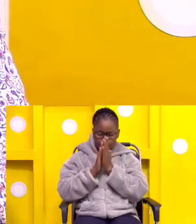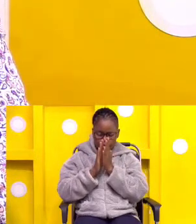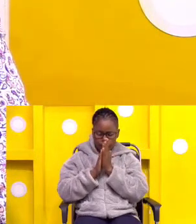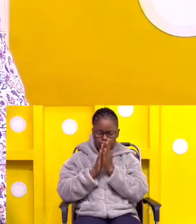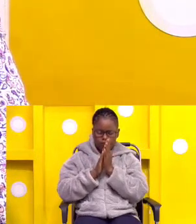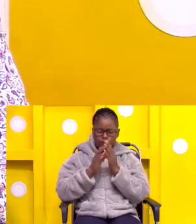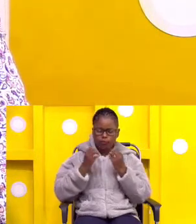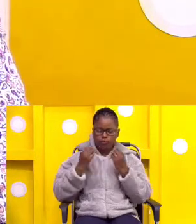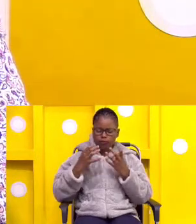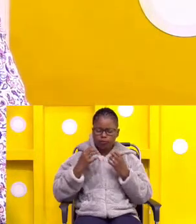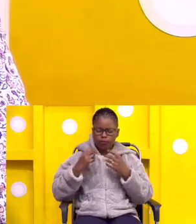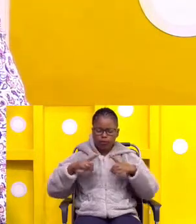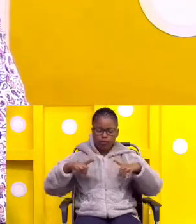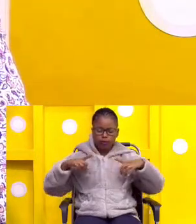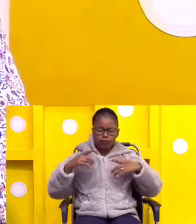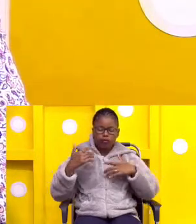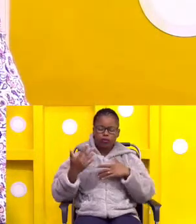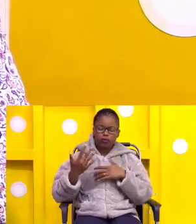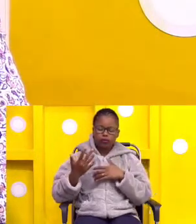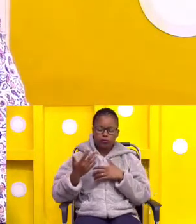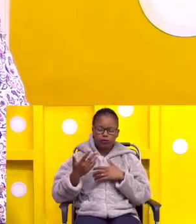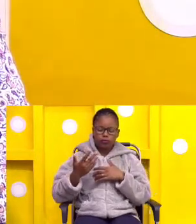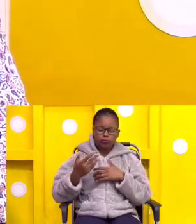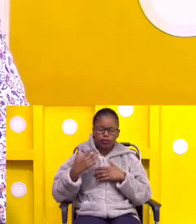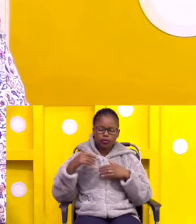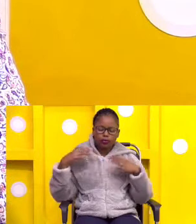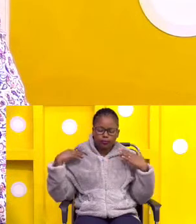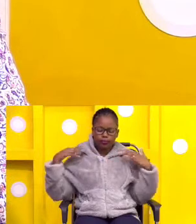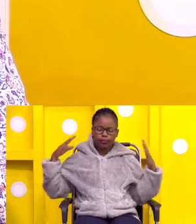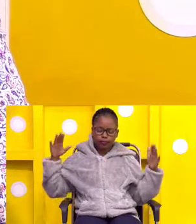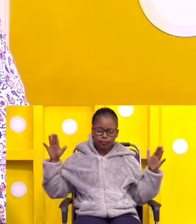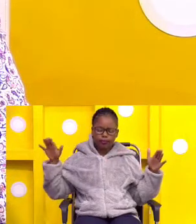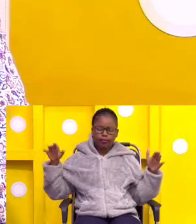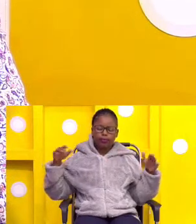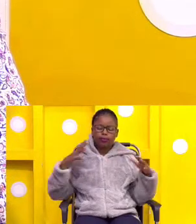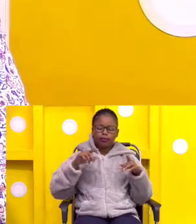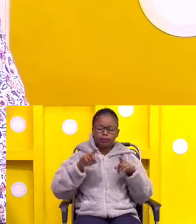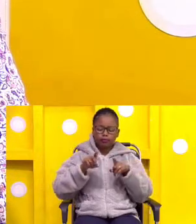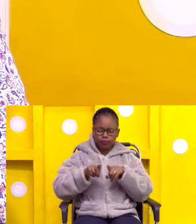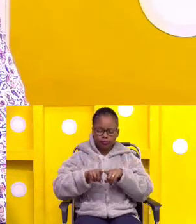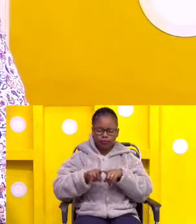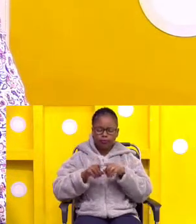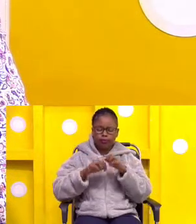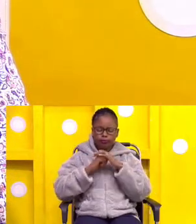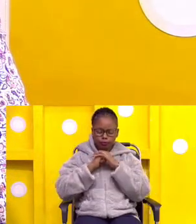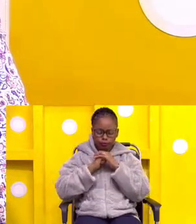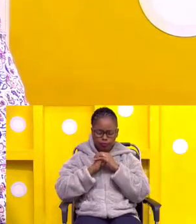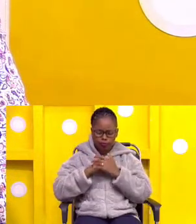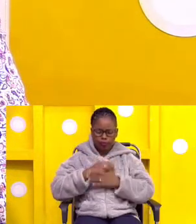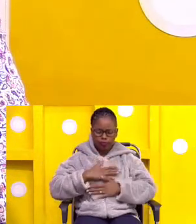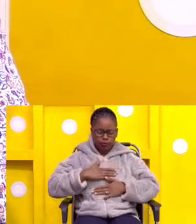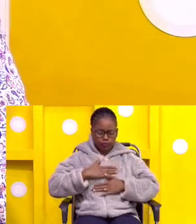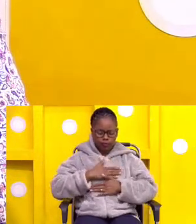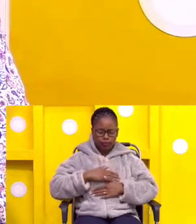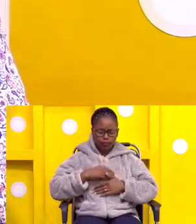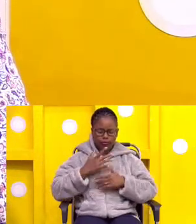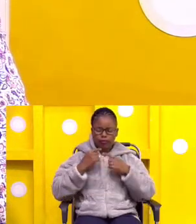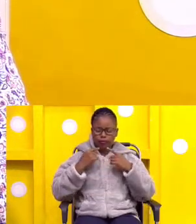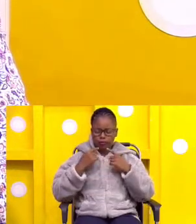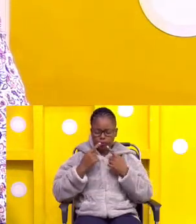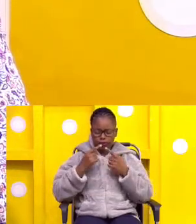iria i muoyo, we araika matu-inĩ matũrĩte magũthathayagia na makoiga gũthera kũrathimwo